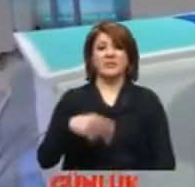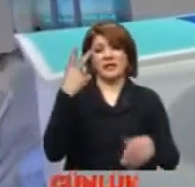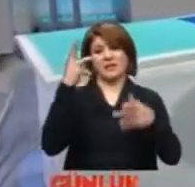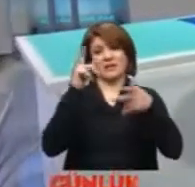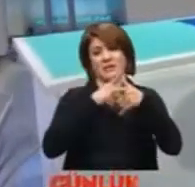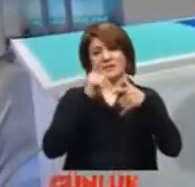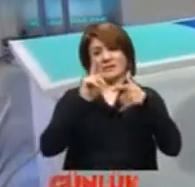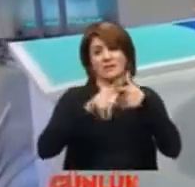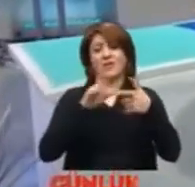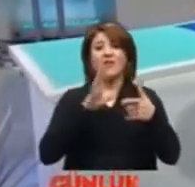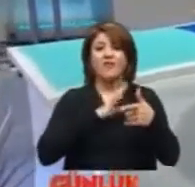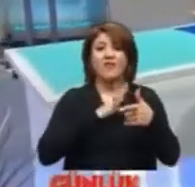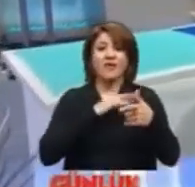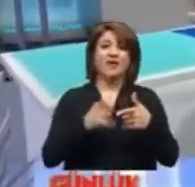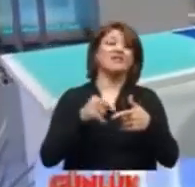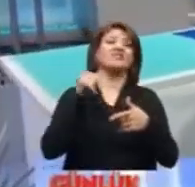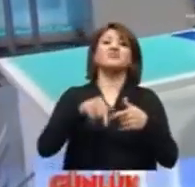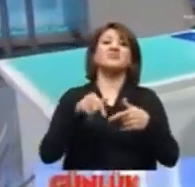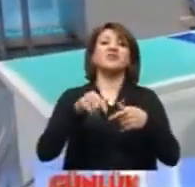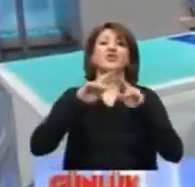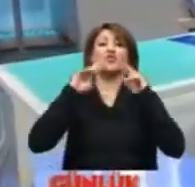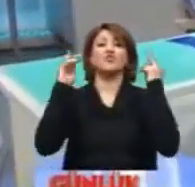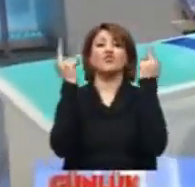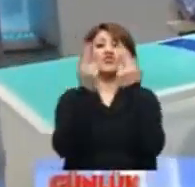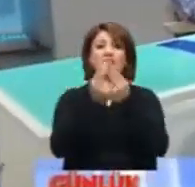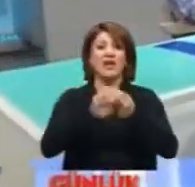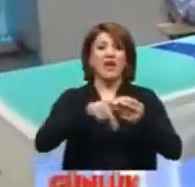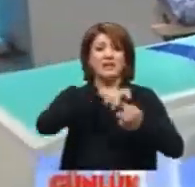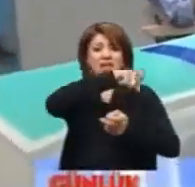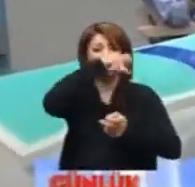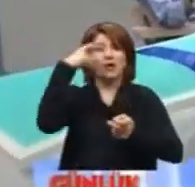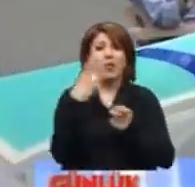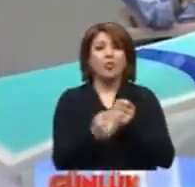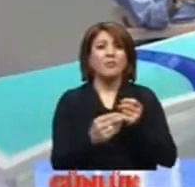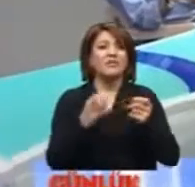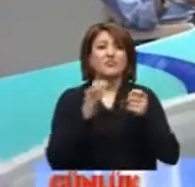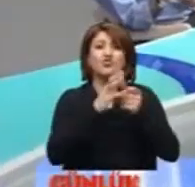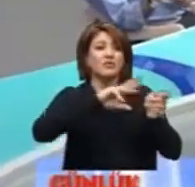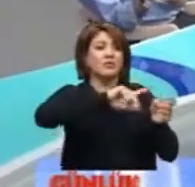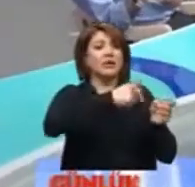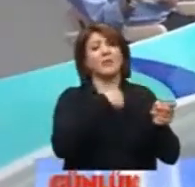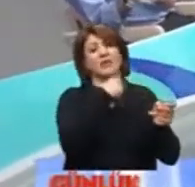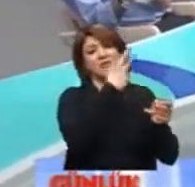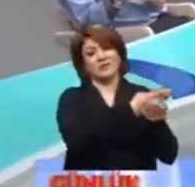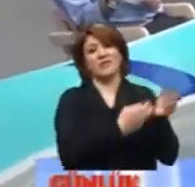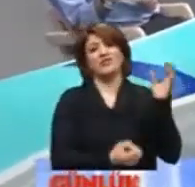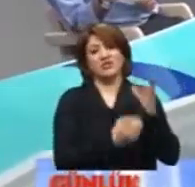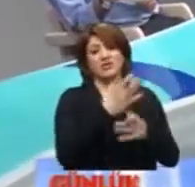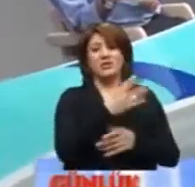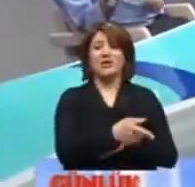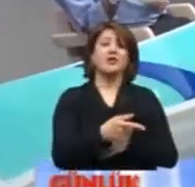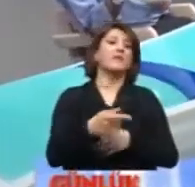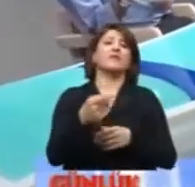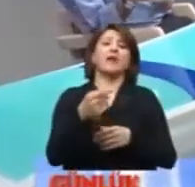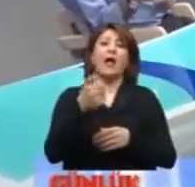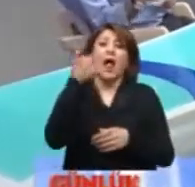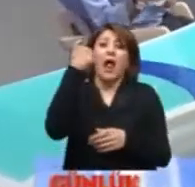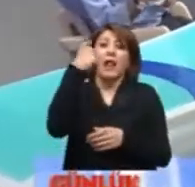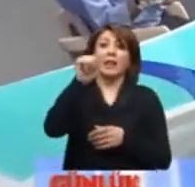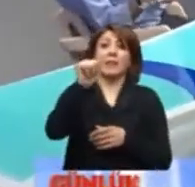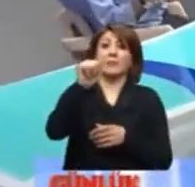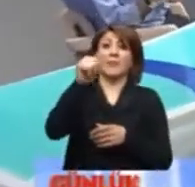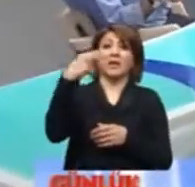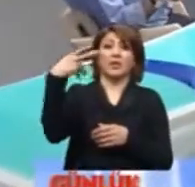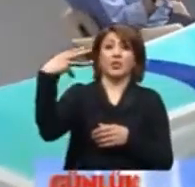Birincisi küresel ısınmanın sebebinin kim olduğu anlaşıldı. İkincisi de bedelinin 6000 euro olması nasıl çıkıyor ortaya? Yani neye göre 6000